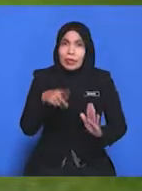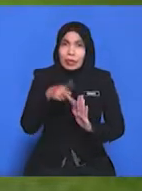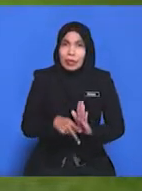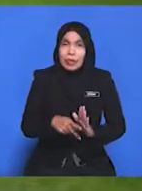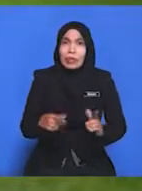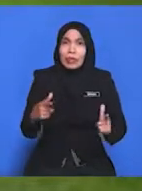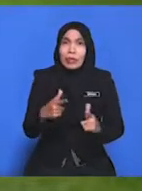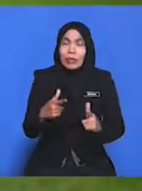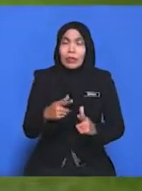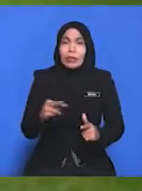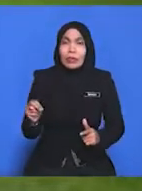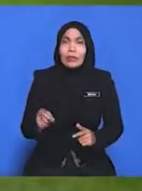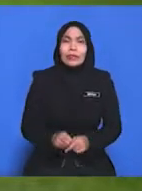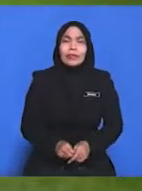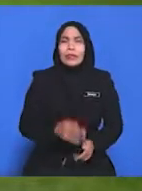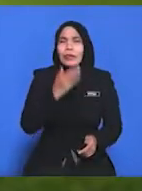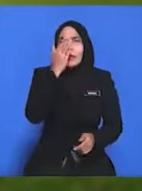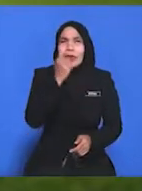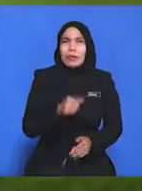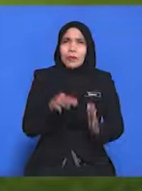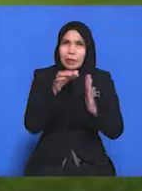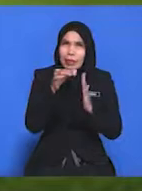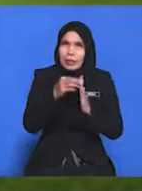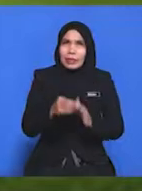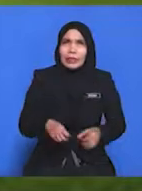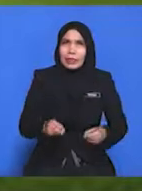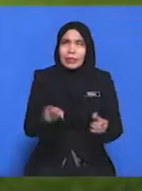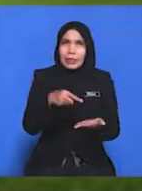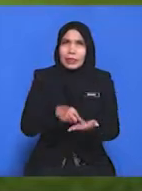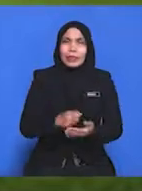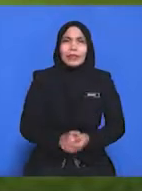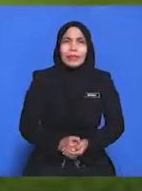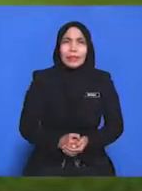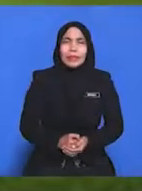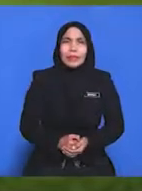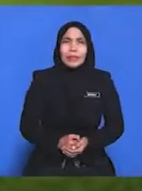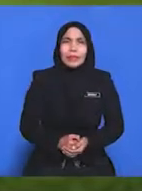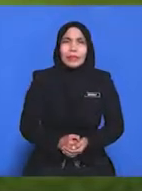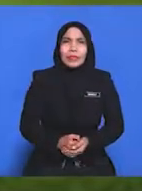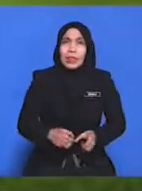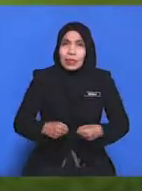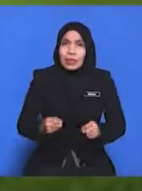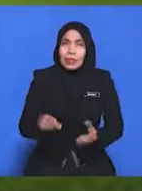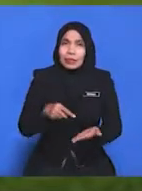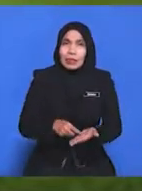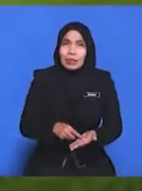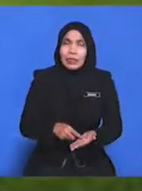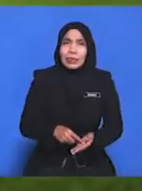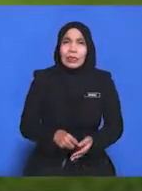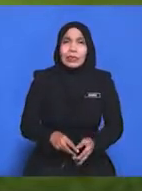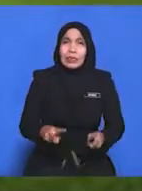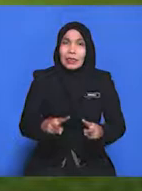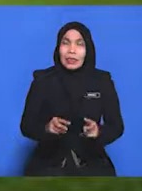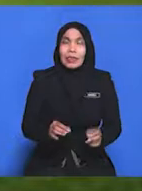Mengapa kita memilih sistem kalah mati? Sistem ini sangat sesuai dalam mengelolakan pertandingan yang